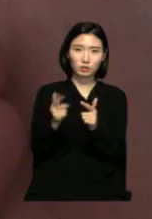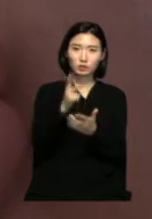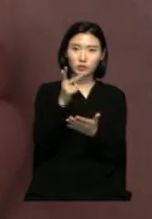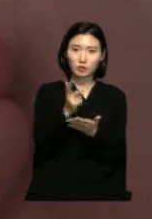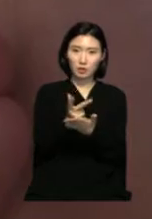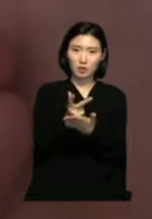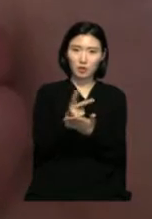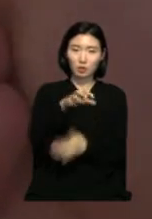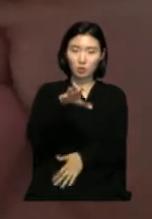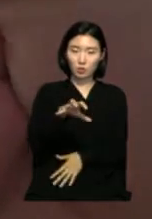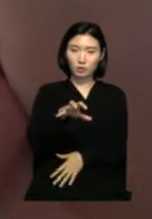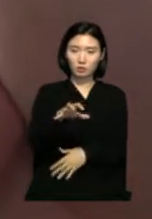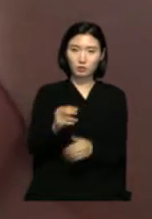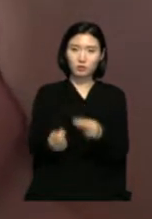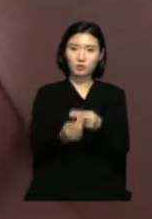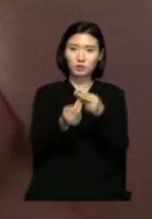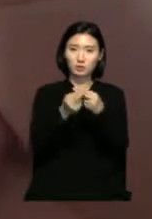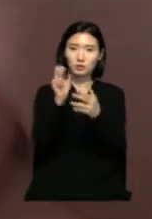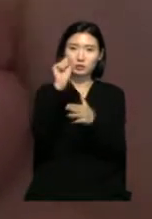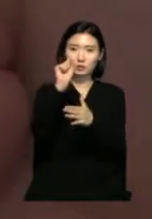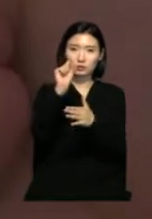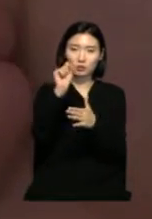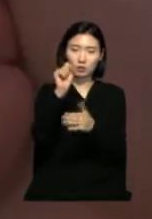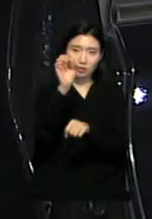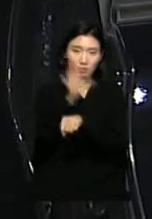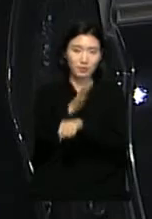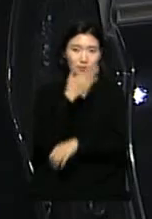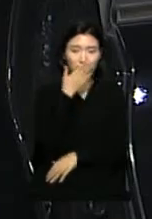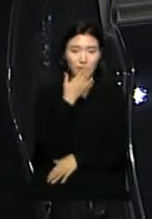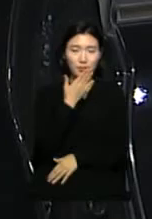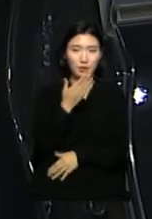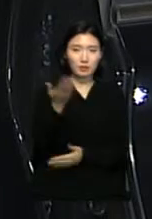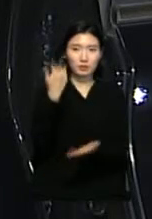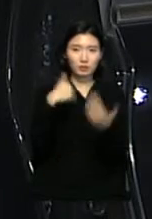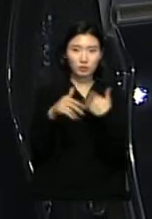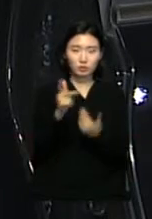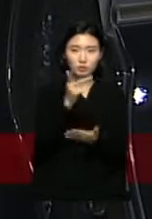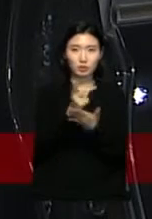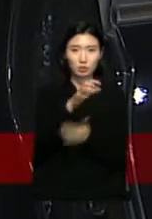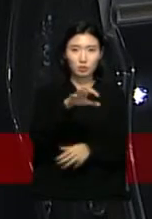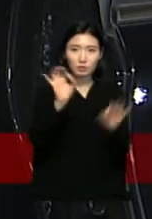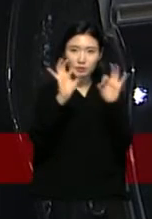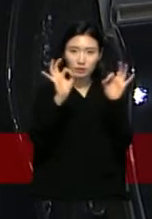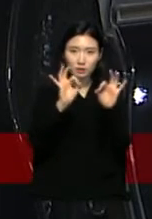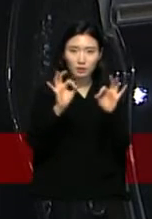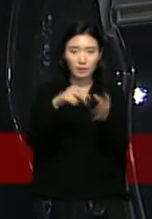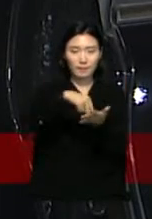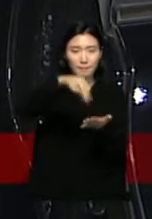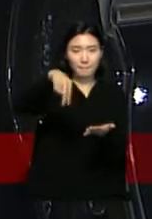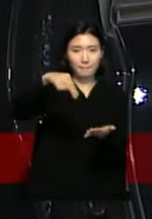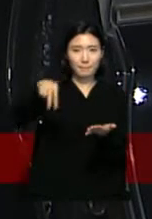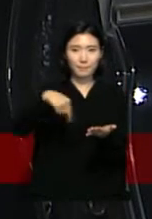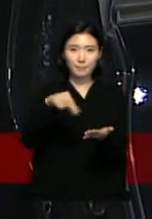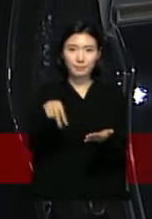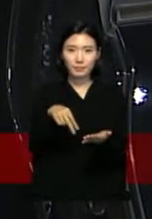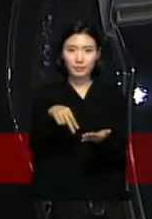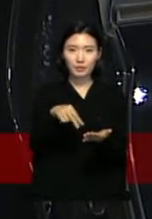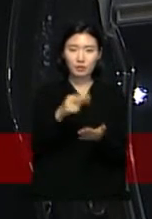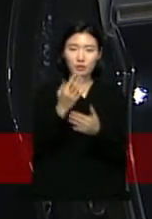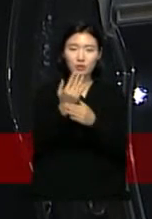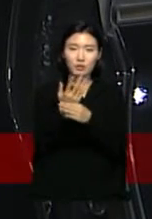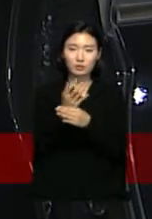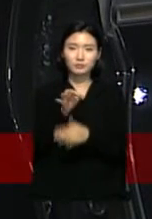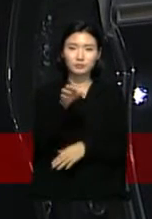위치를 저장하고 결제를 할 수 있습니다. 이전에는 주차 공간을 찾아 헤매기도 하고 또 현금으로 정산해야